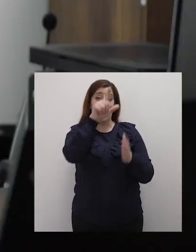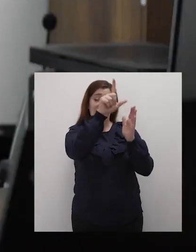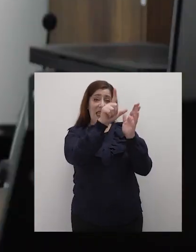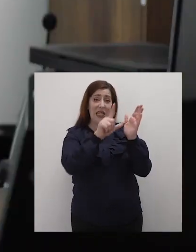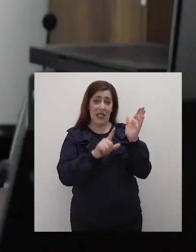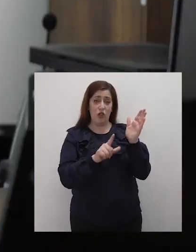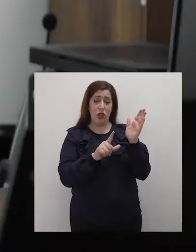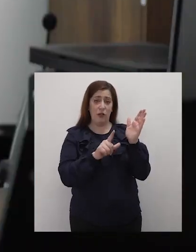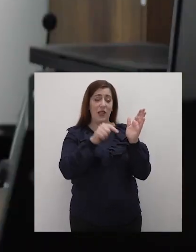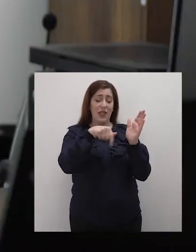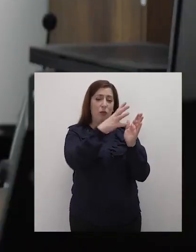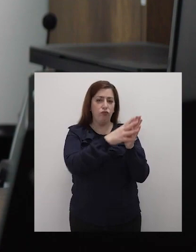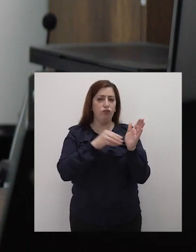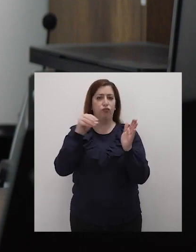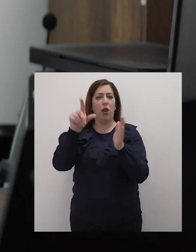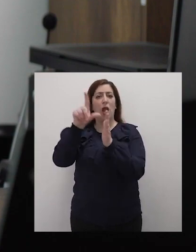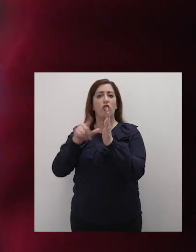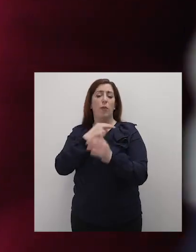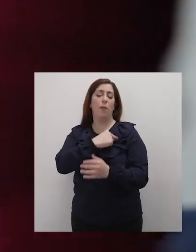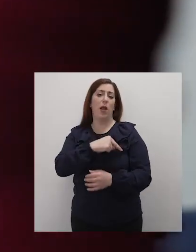-jawqo l-partim l-liġi mal-ti-jaw